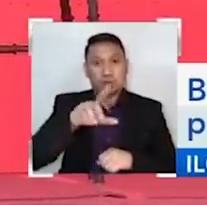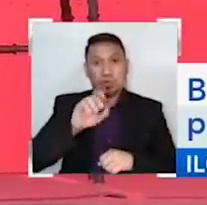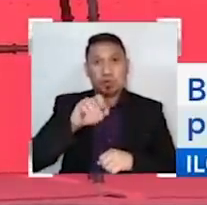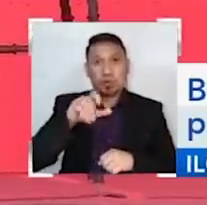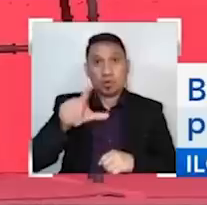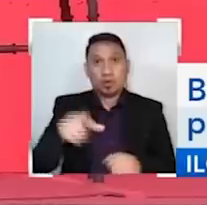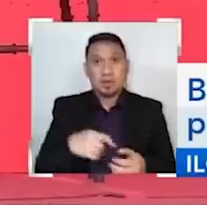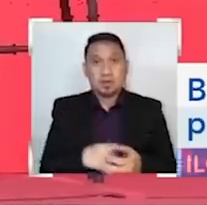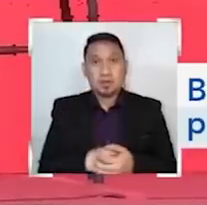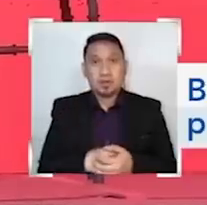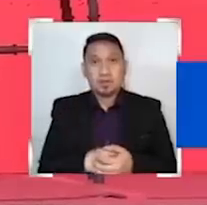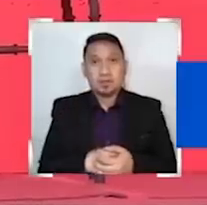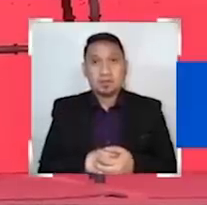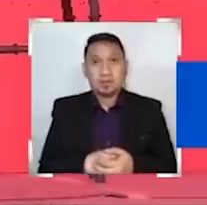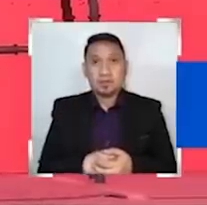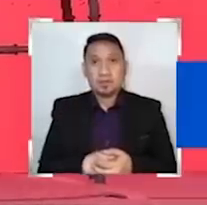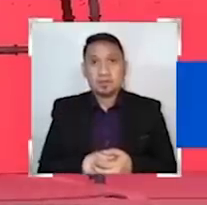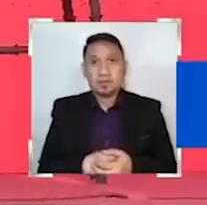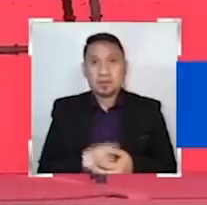natin,